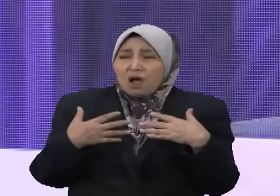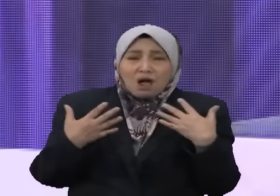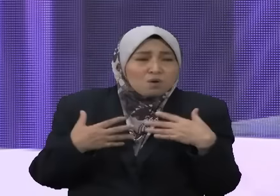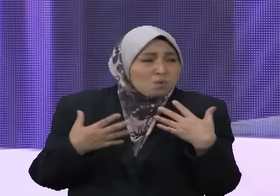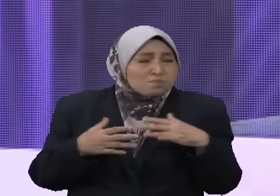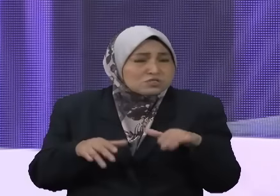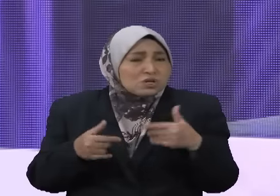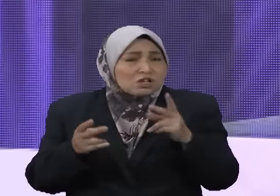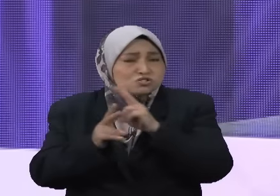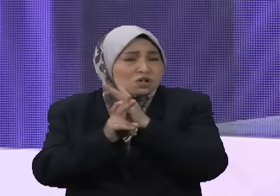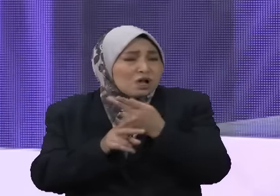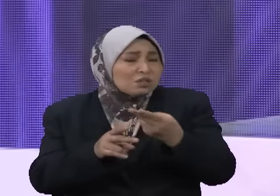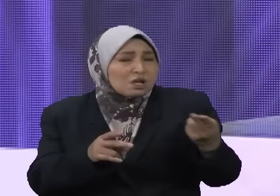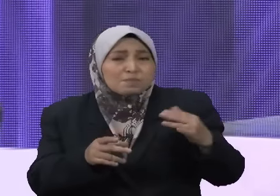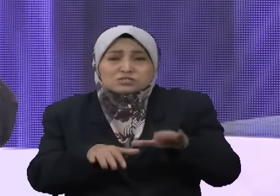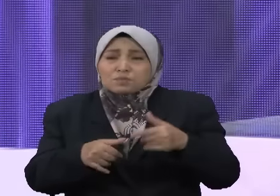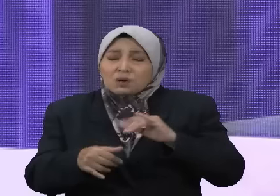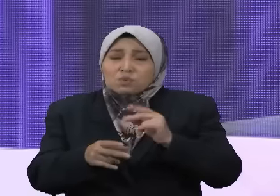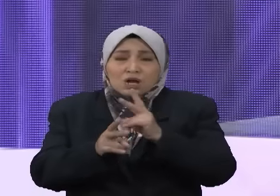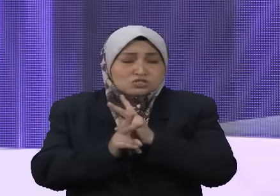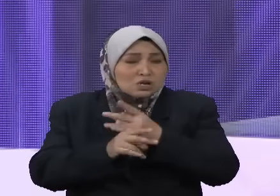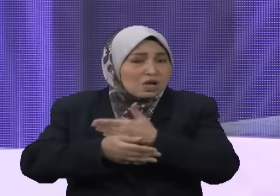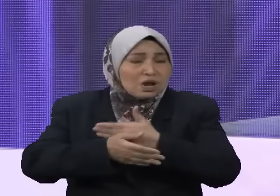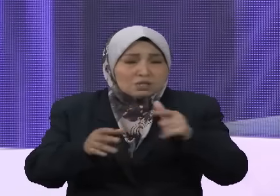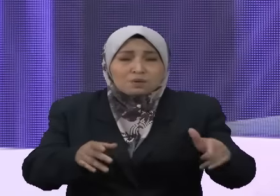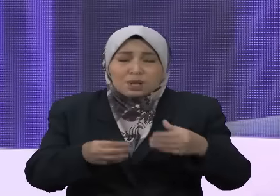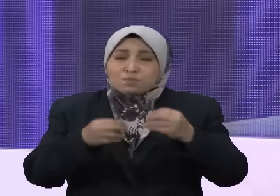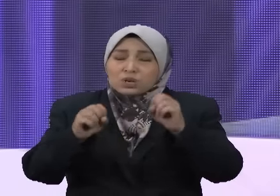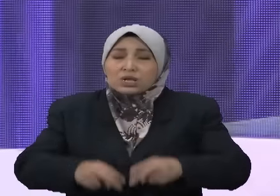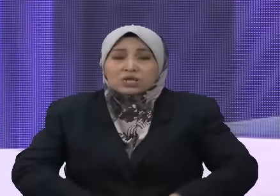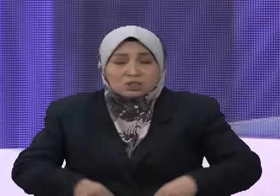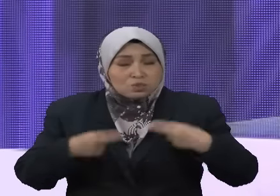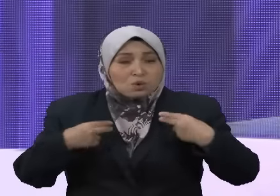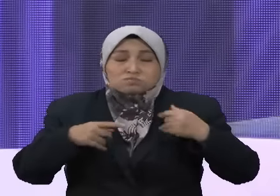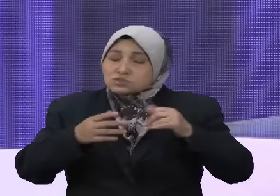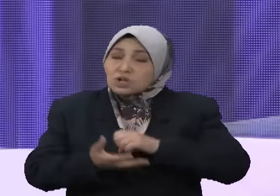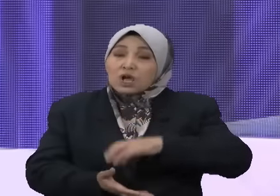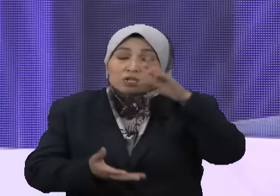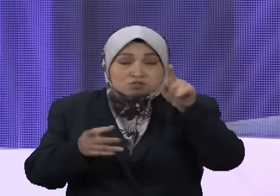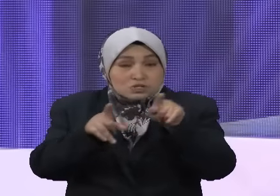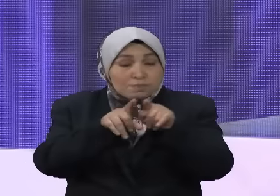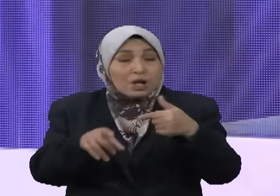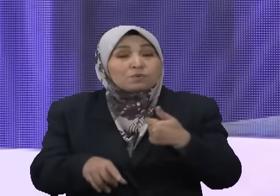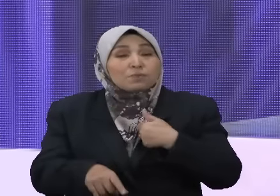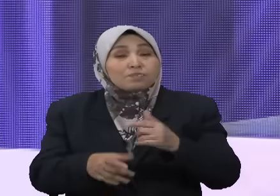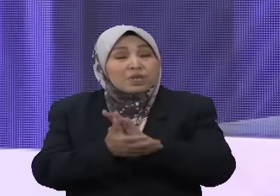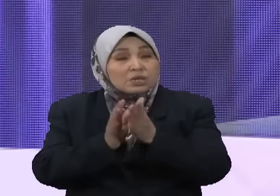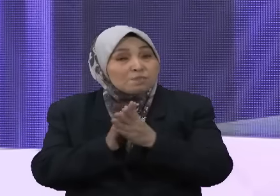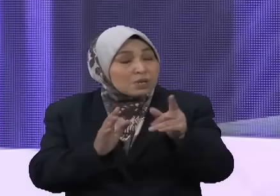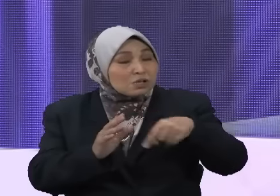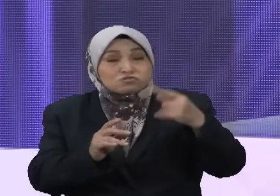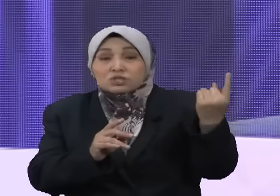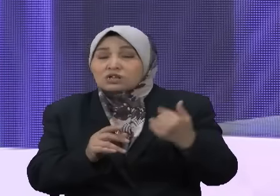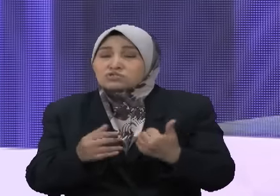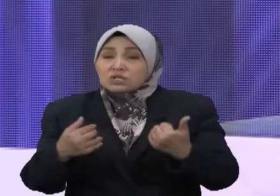macam mana Aku nak jaga harta aku Macam mana Aku nak jaga anak anak aku bagi dia orang pun boleh hidup sekaya macam Aku kan jadi mereka sentiasa